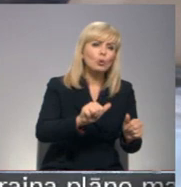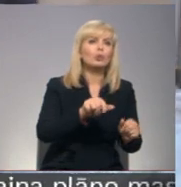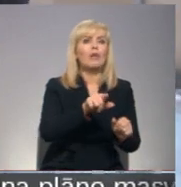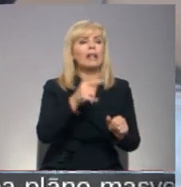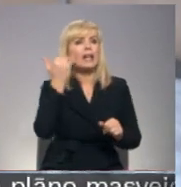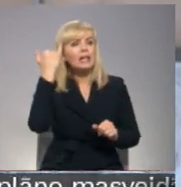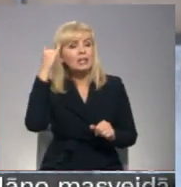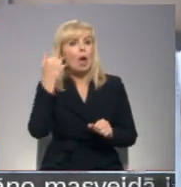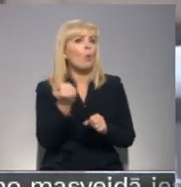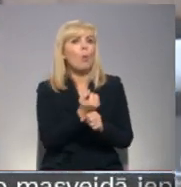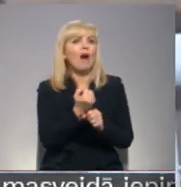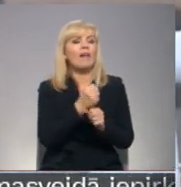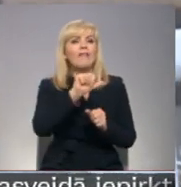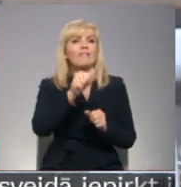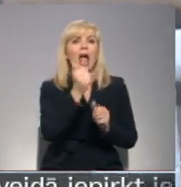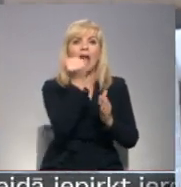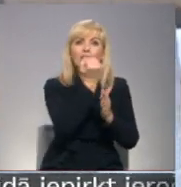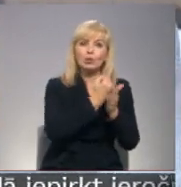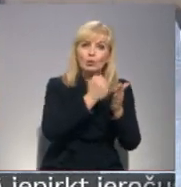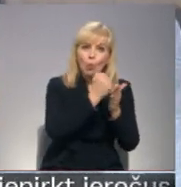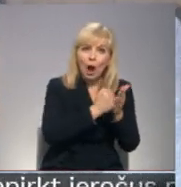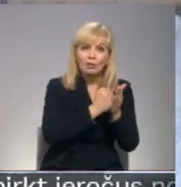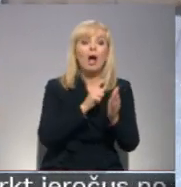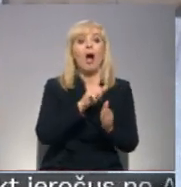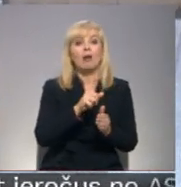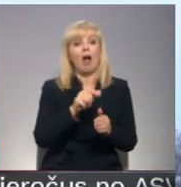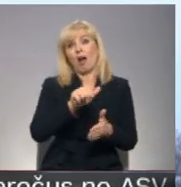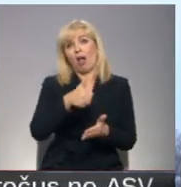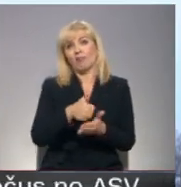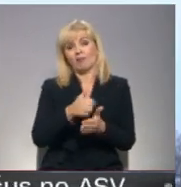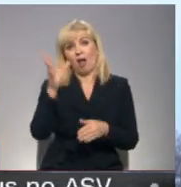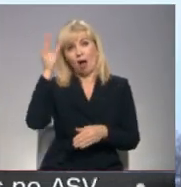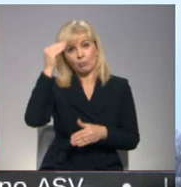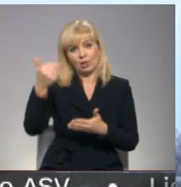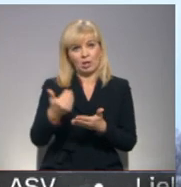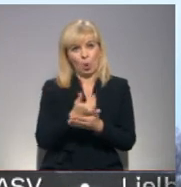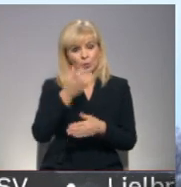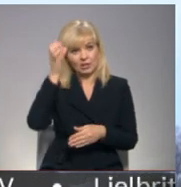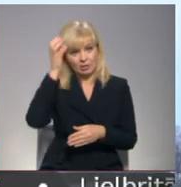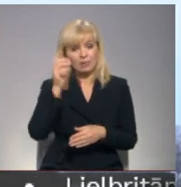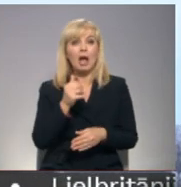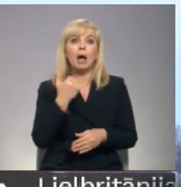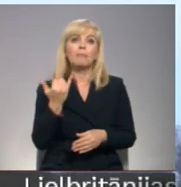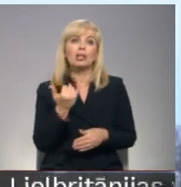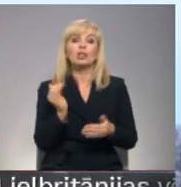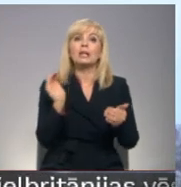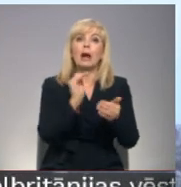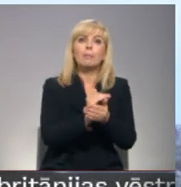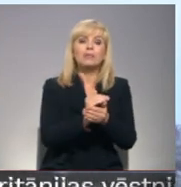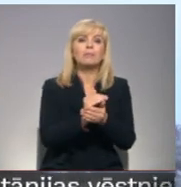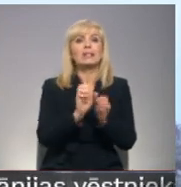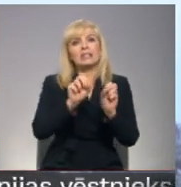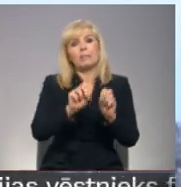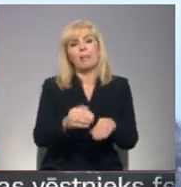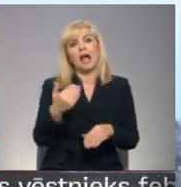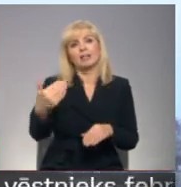tā izkaut. Bet galvenais iegūms esot jaunu zināšanu apguve. Ļoti brīnišķīgi bija iepazīšanās ar īpašiem instrumentiem,